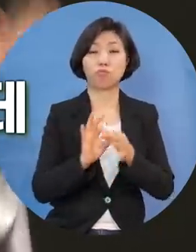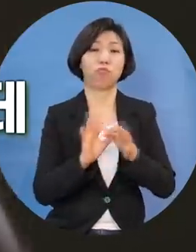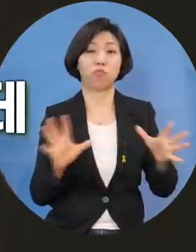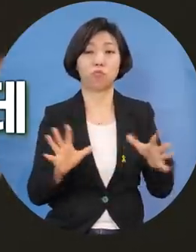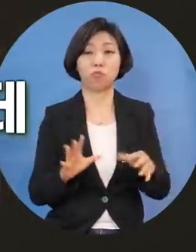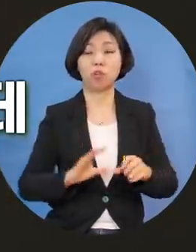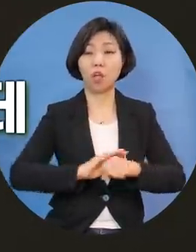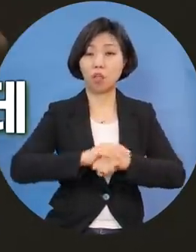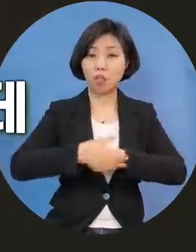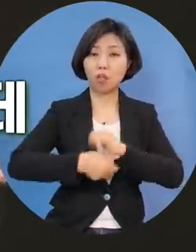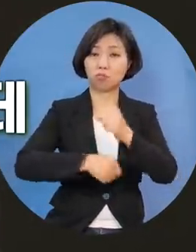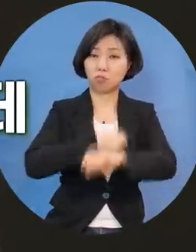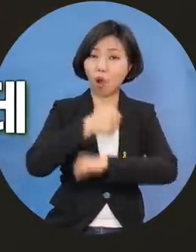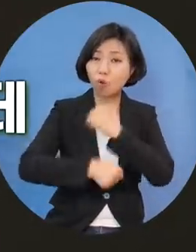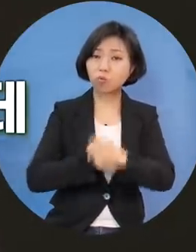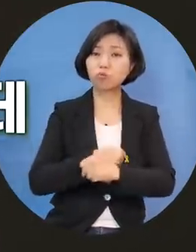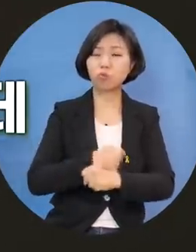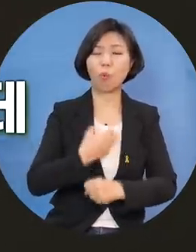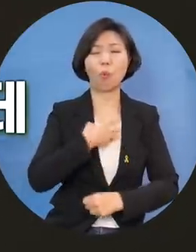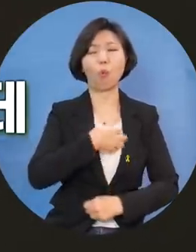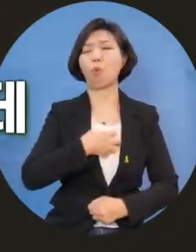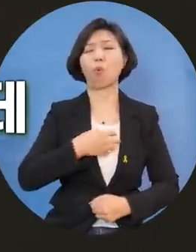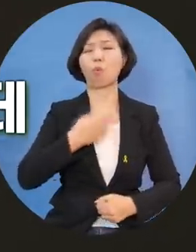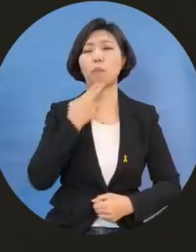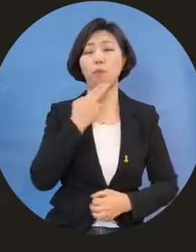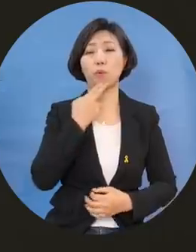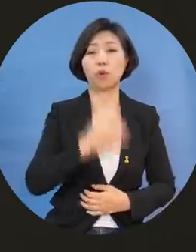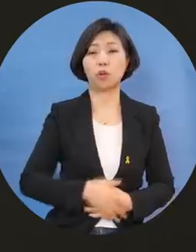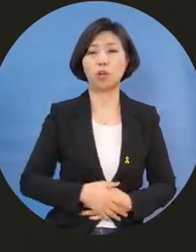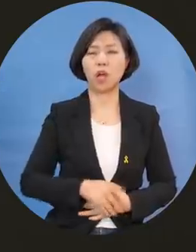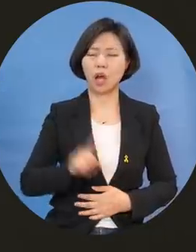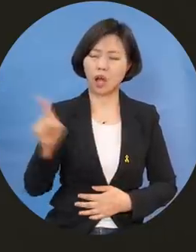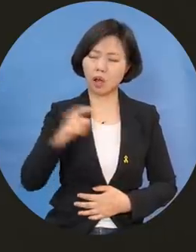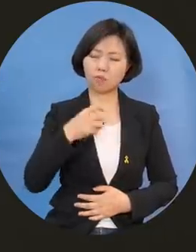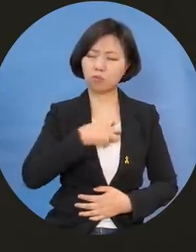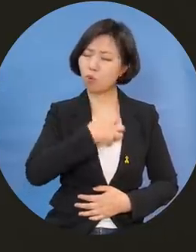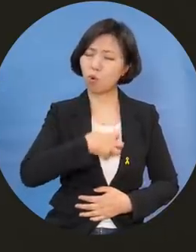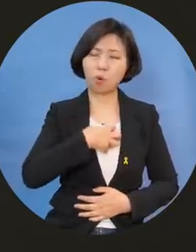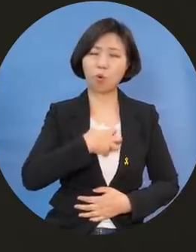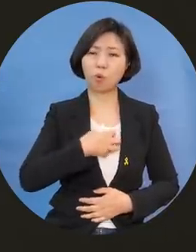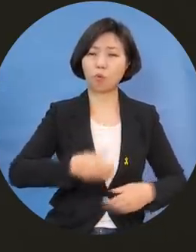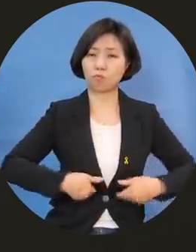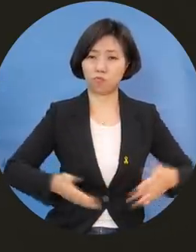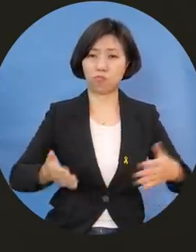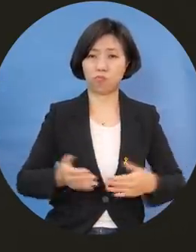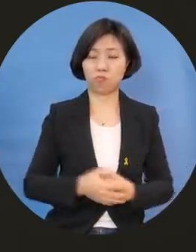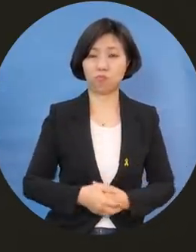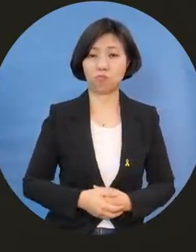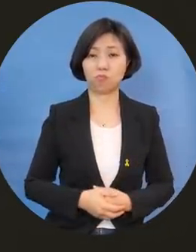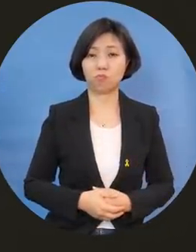다 열려있는데 그게 무슨 걱정이에요? 아무 걱정거리도